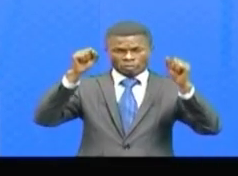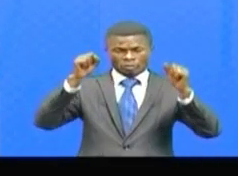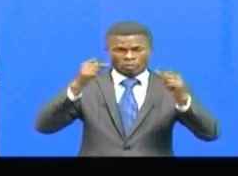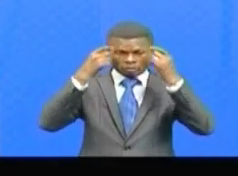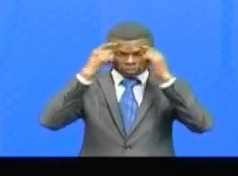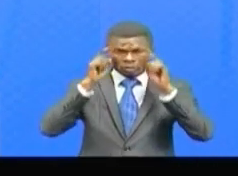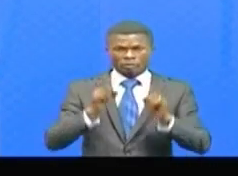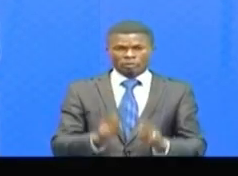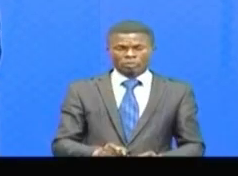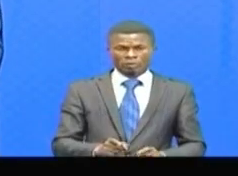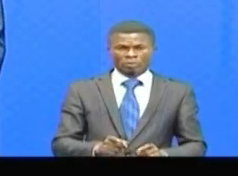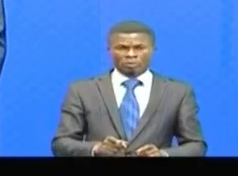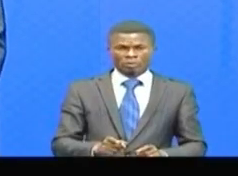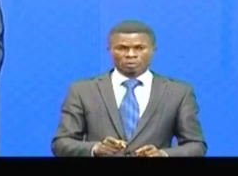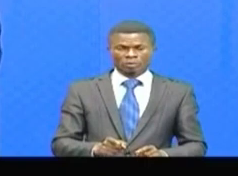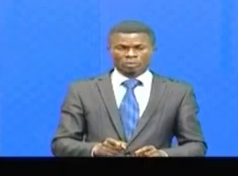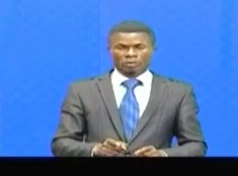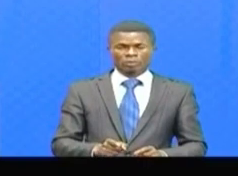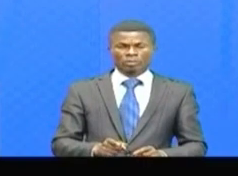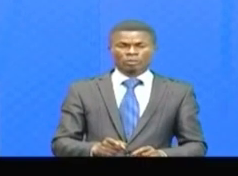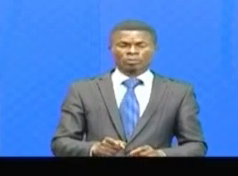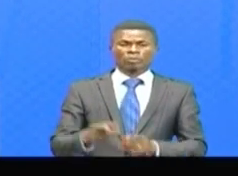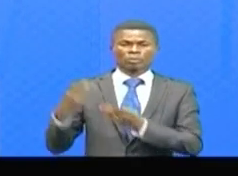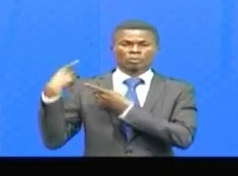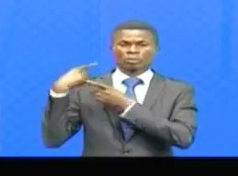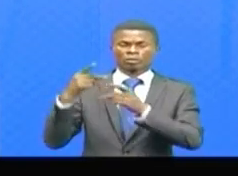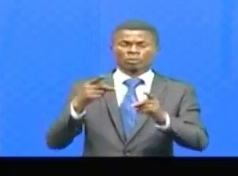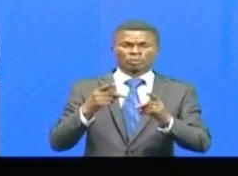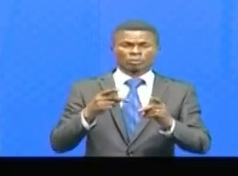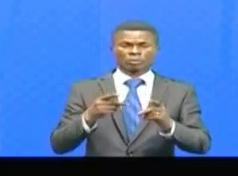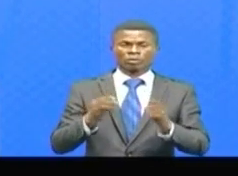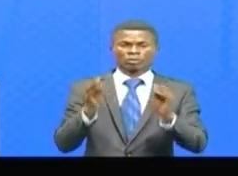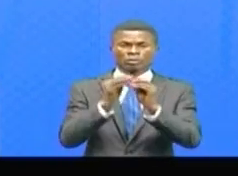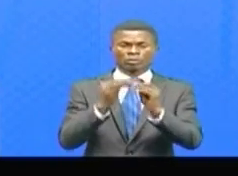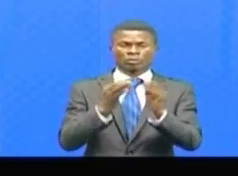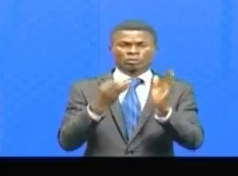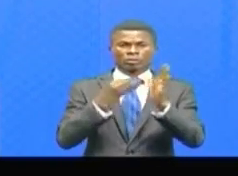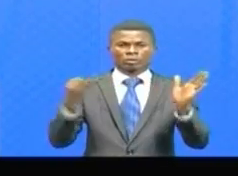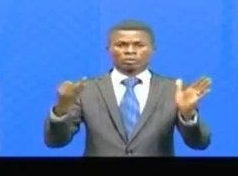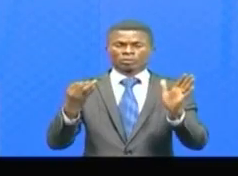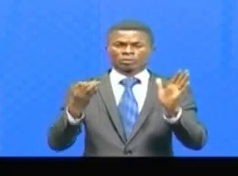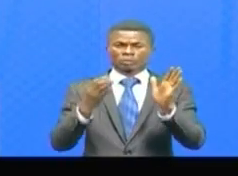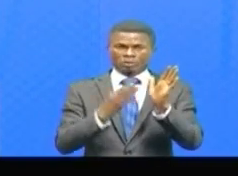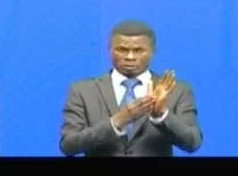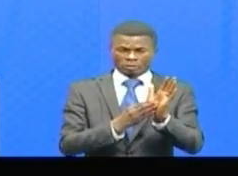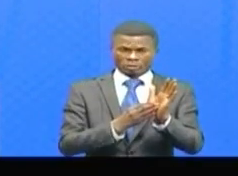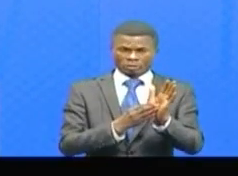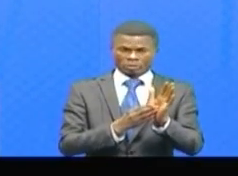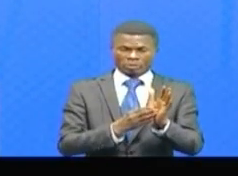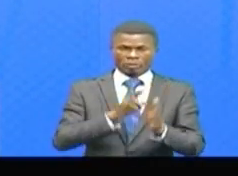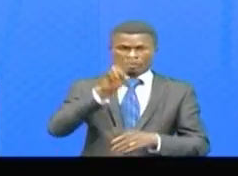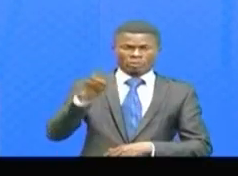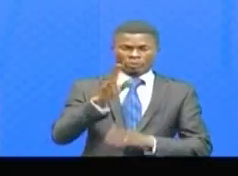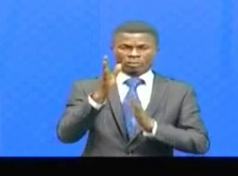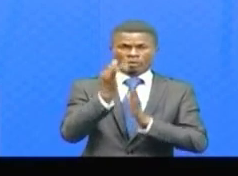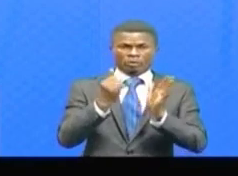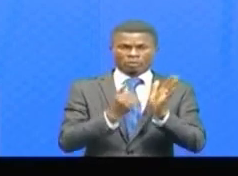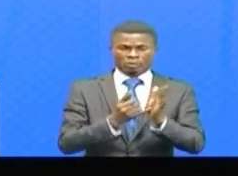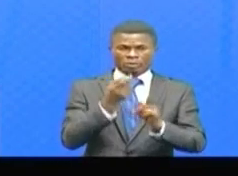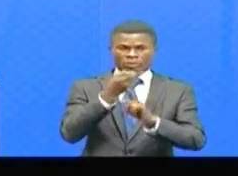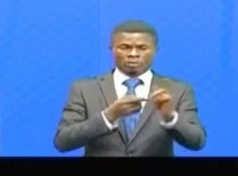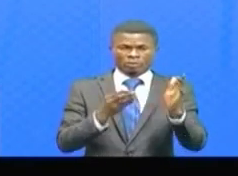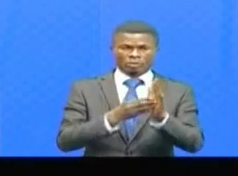des décisions prises de sa 69e réunion tenue le vendredi